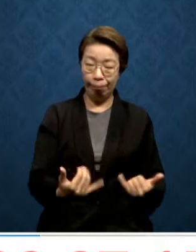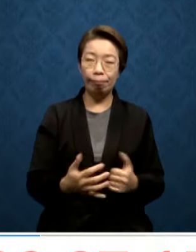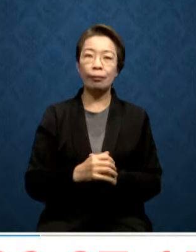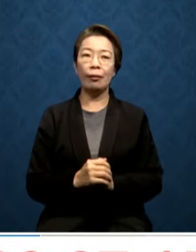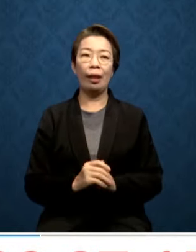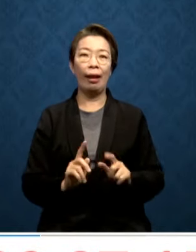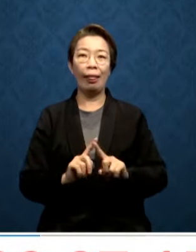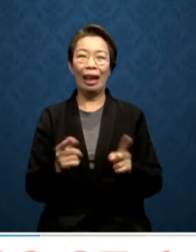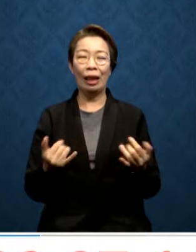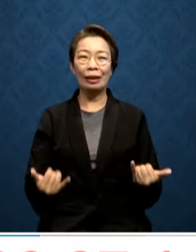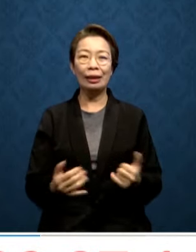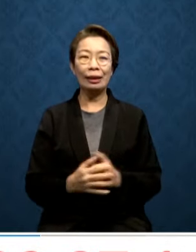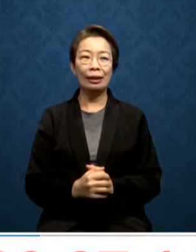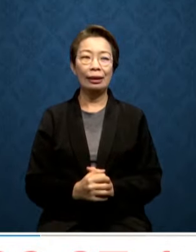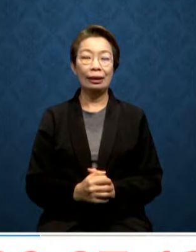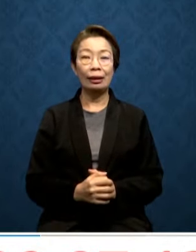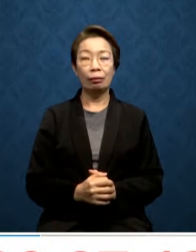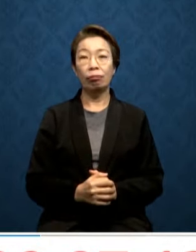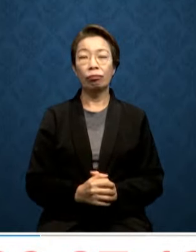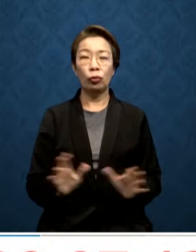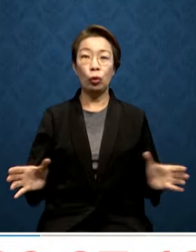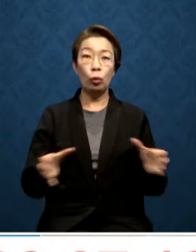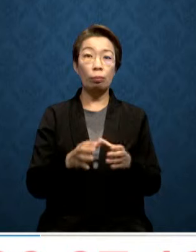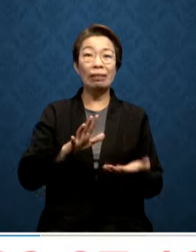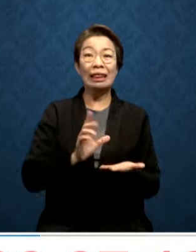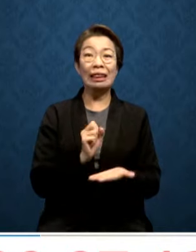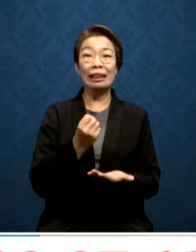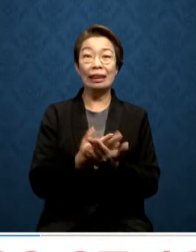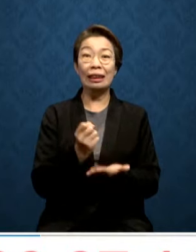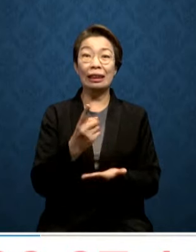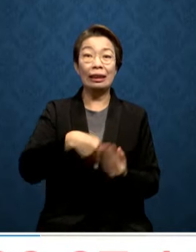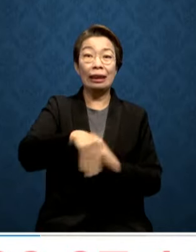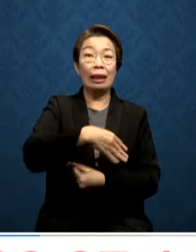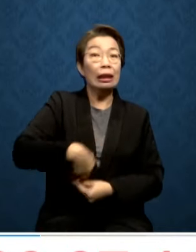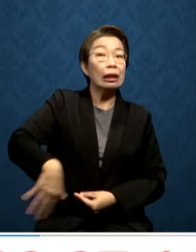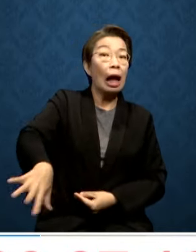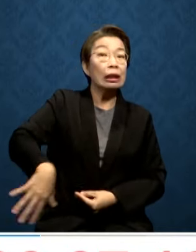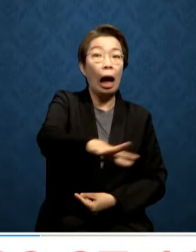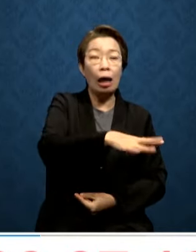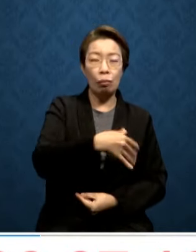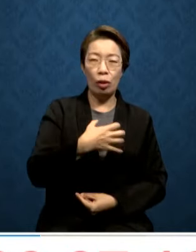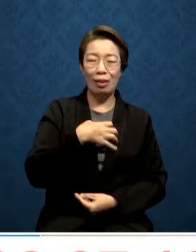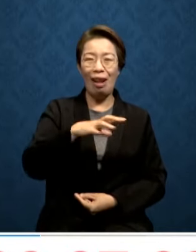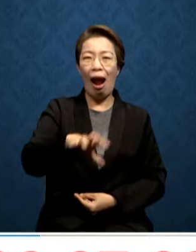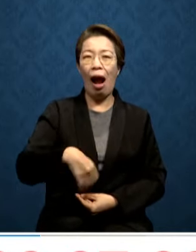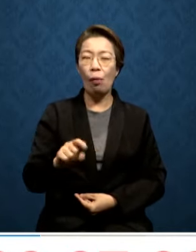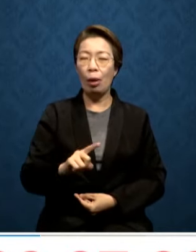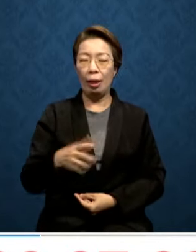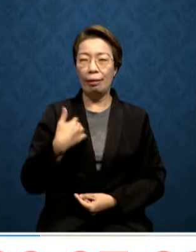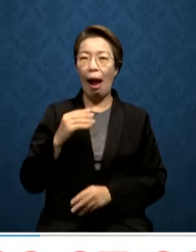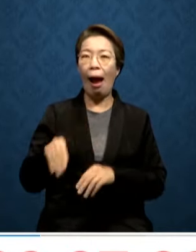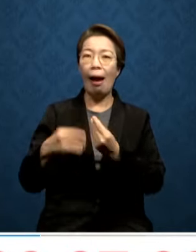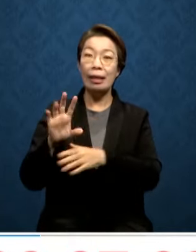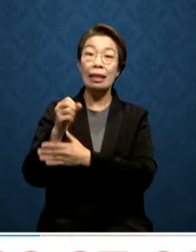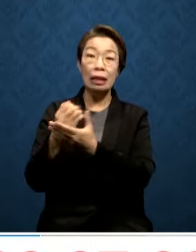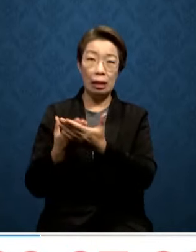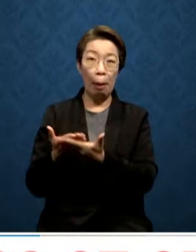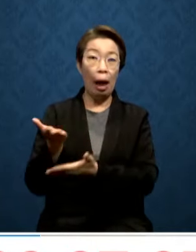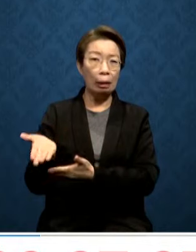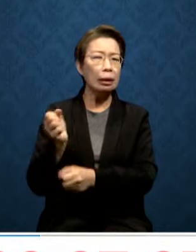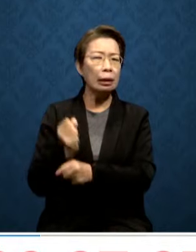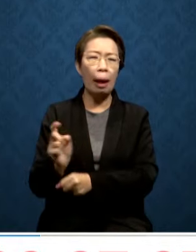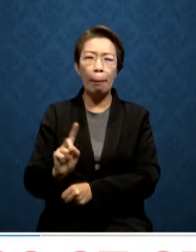ที่ภาคเศรษฐกิจต้องการนะครับจากสภาผู้บริโภคแล้วการค้าของประเทศไทยแห่งนี้นะครับ